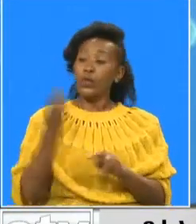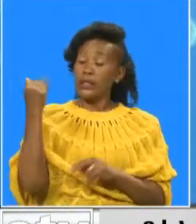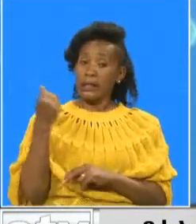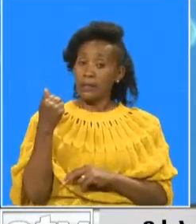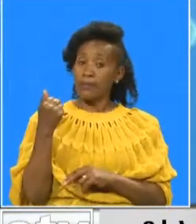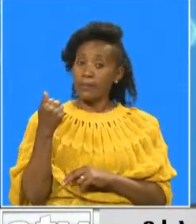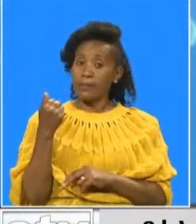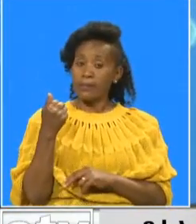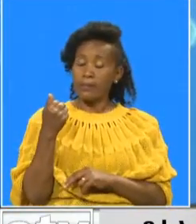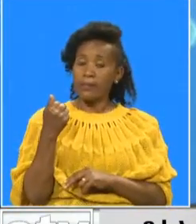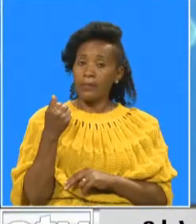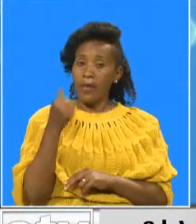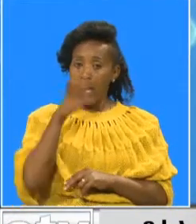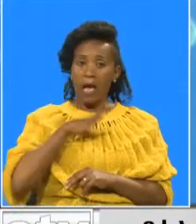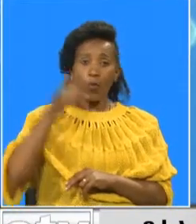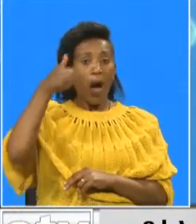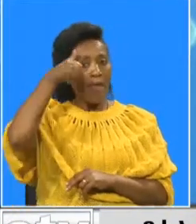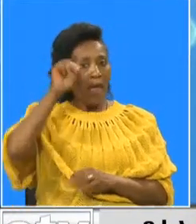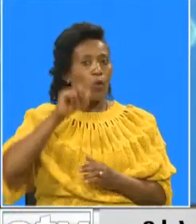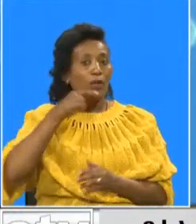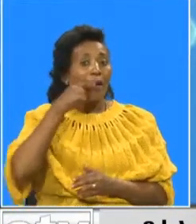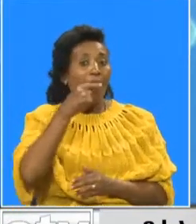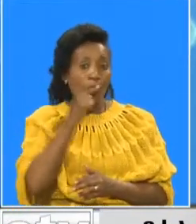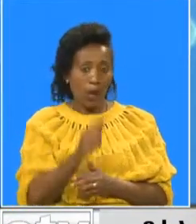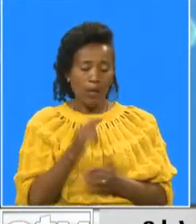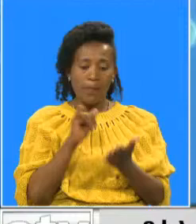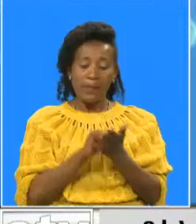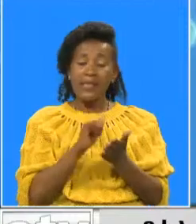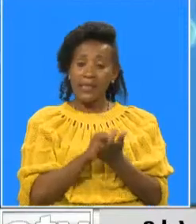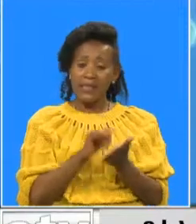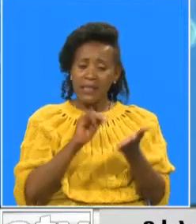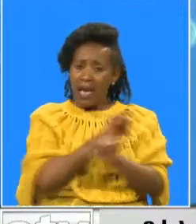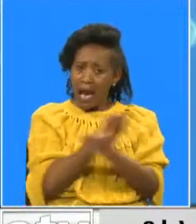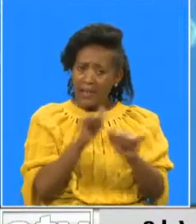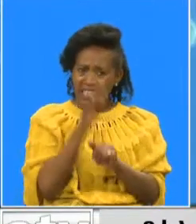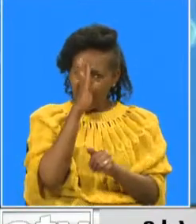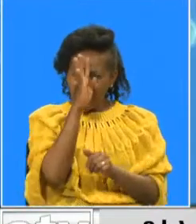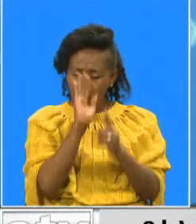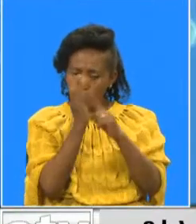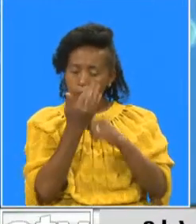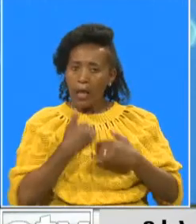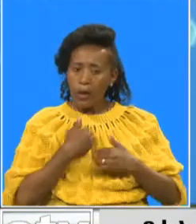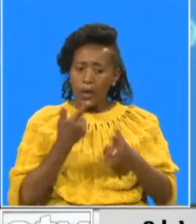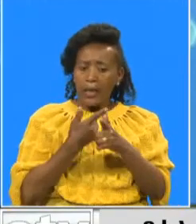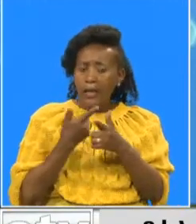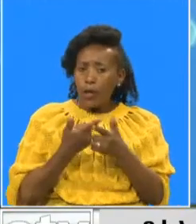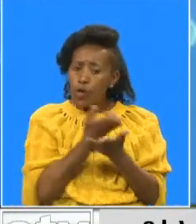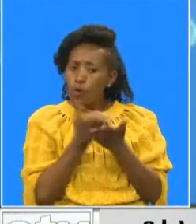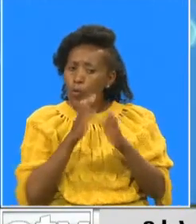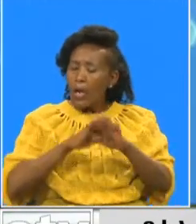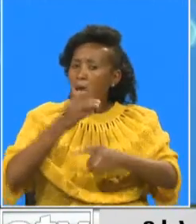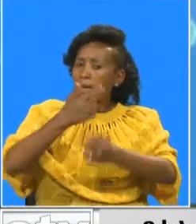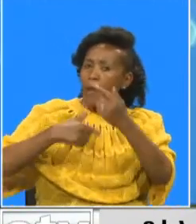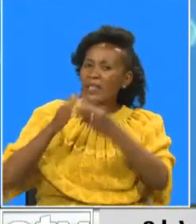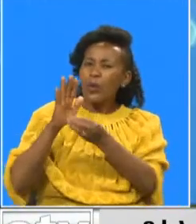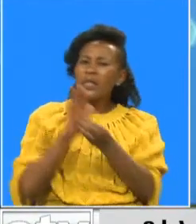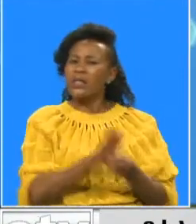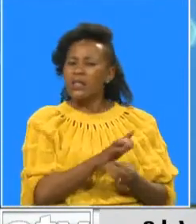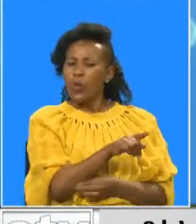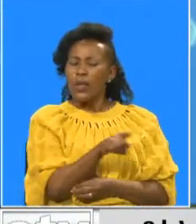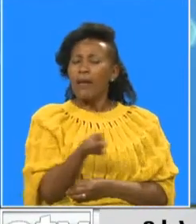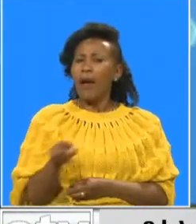ቅድምም አቷያሊው ማንስተው ስለነበር ማለት ነው እንደዛ አይነት የተፈጠሩ ሁኔታዎች አሉ። ይሄ ደግሞ ኢኮኖሚው ላይ ሲያሳደረው ተጽኖ